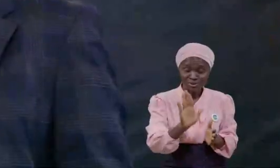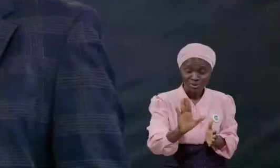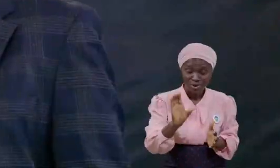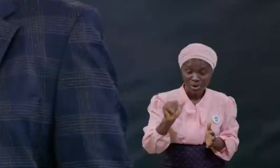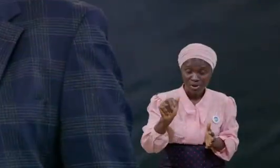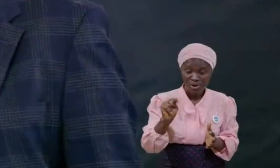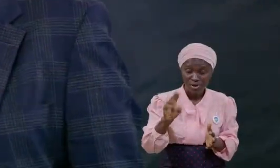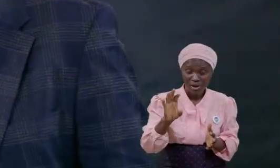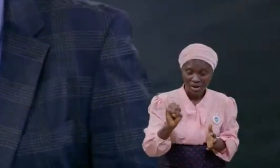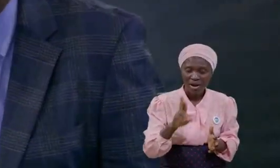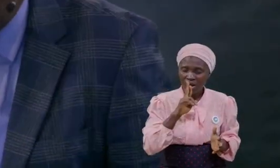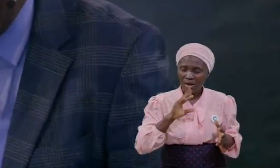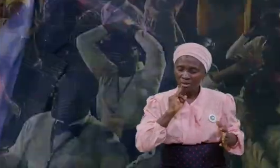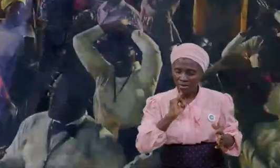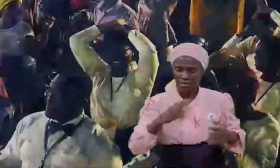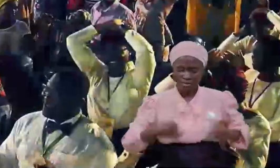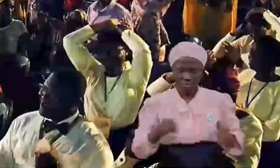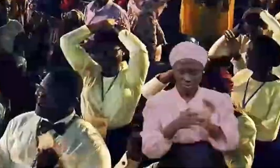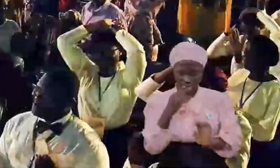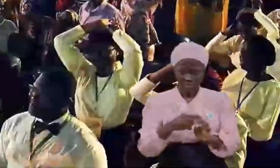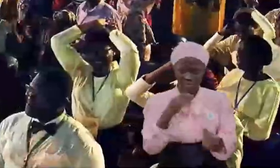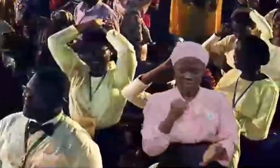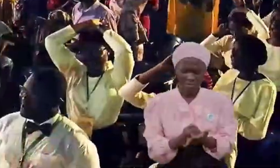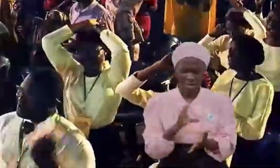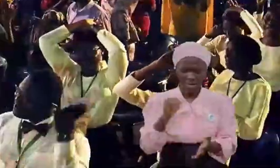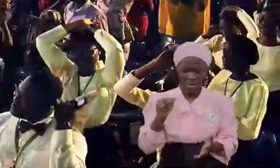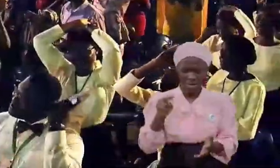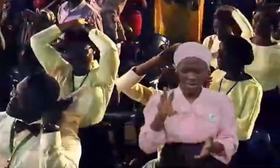Cancer, sois ôté au nom de Jésus.